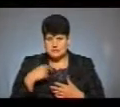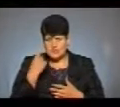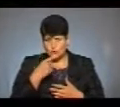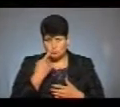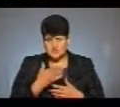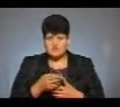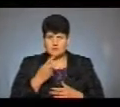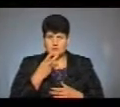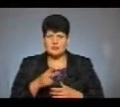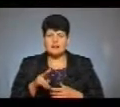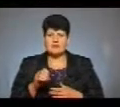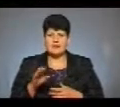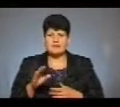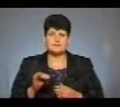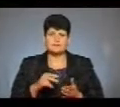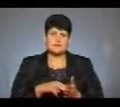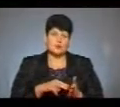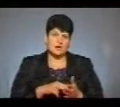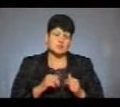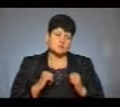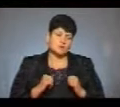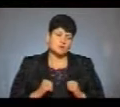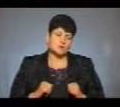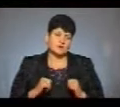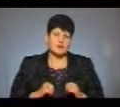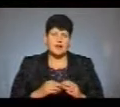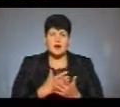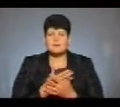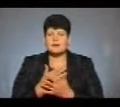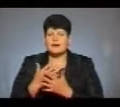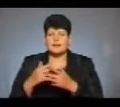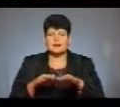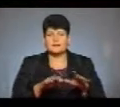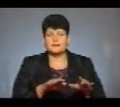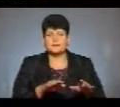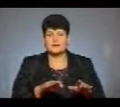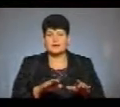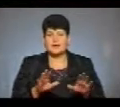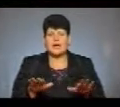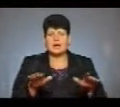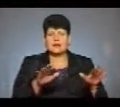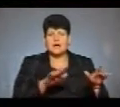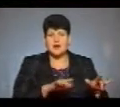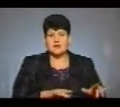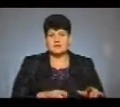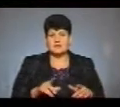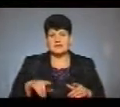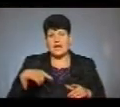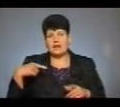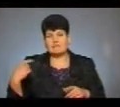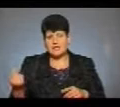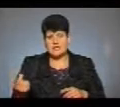леви стоять собі спокійно, а метелики навколо них літають навіть на хвіст і на